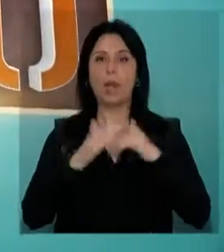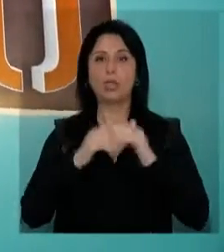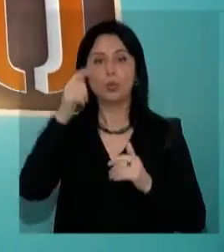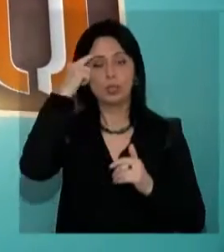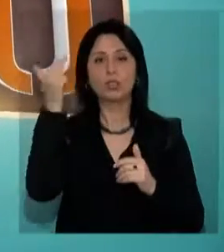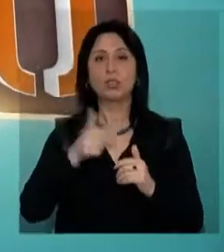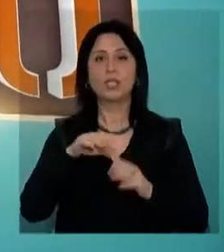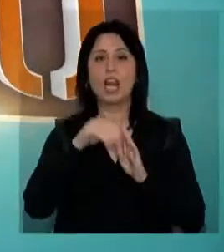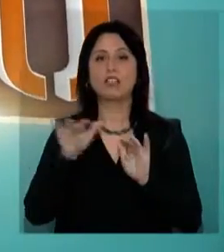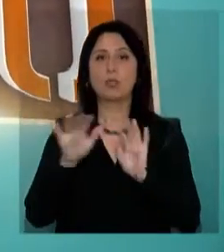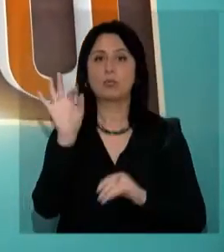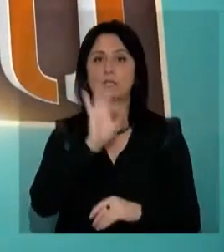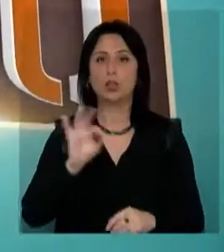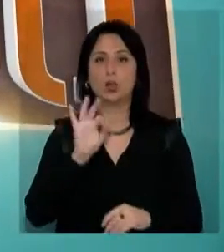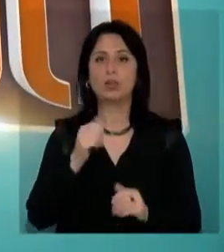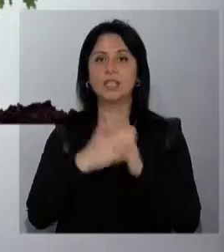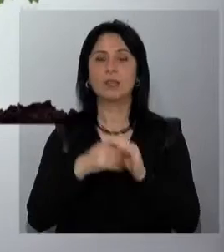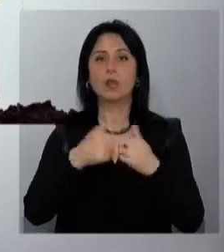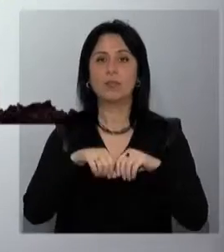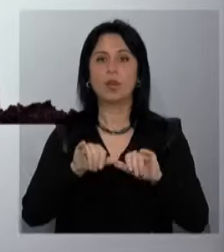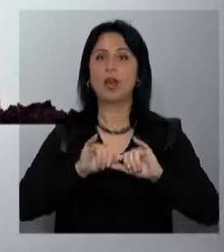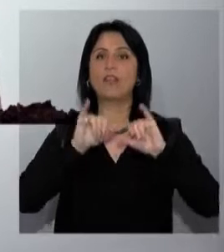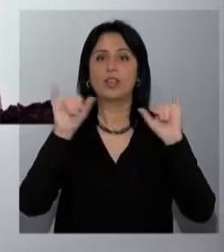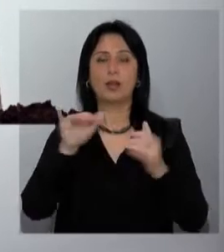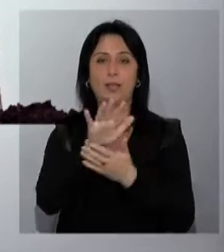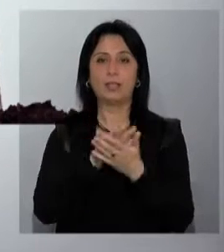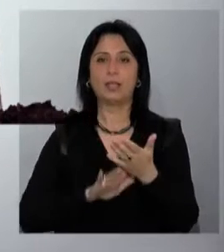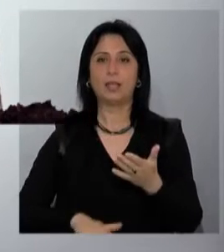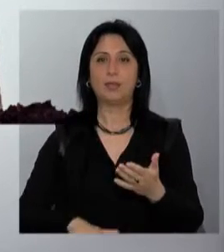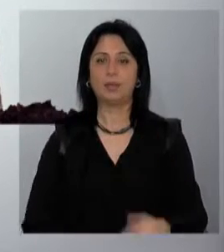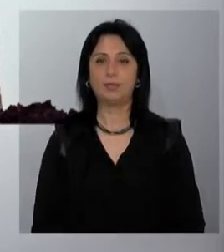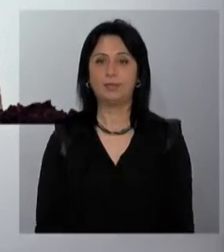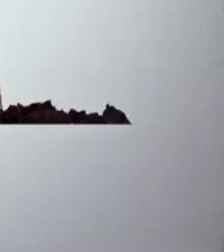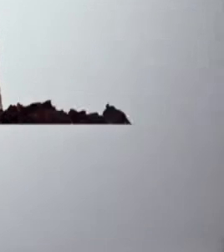უკვე მიიღო პრაქტიკული ცოდნა საარჩევნო პროცესის შესახებ ცესკო განვითარება გრძელდება